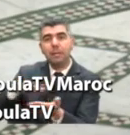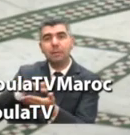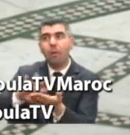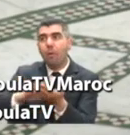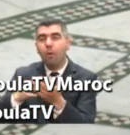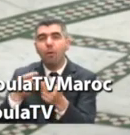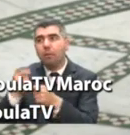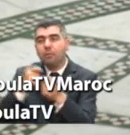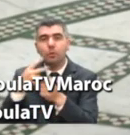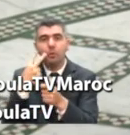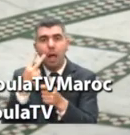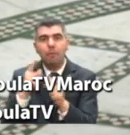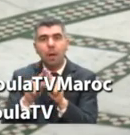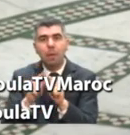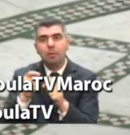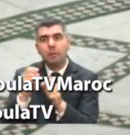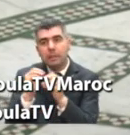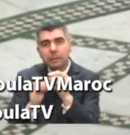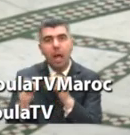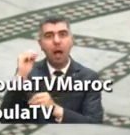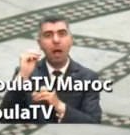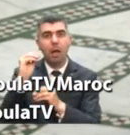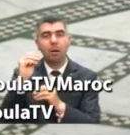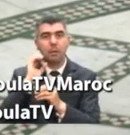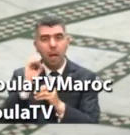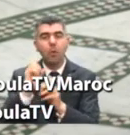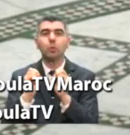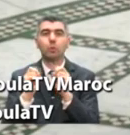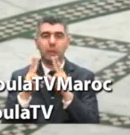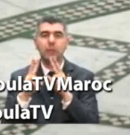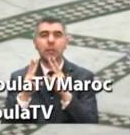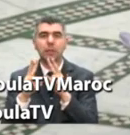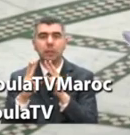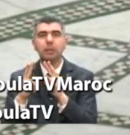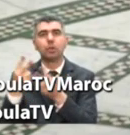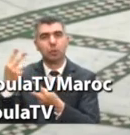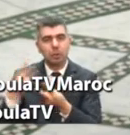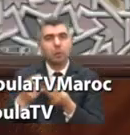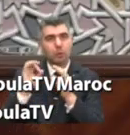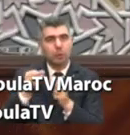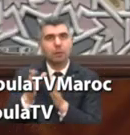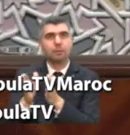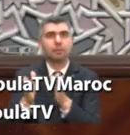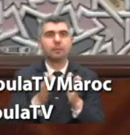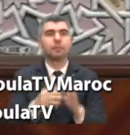مشكل، أنه لما كيكون الثمن ديال الدواء منخفض ما كيجي حتى شي واحد يشارك في الصفقة العمومية. شكرا سيد الوزير.